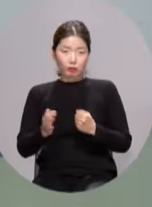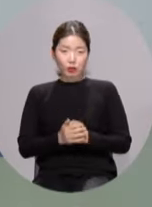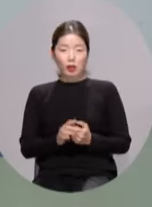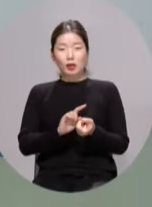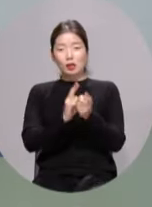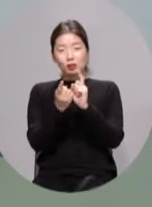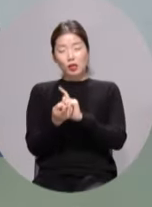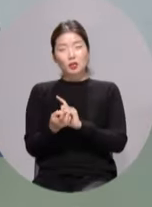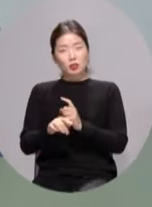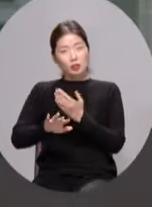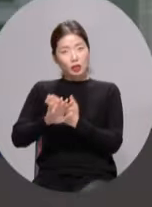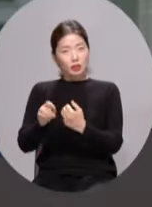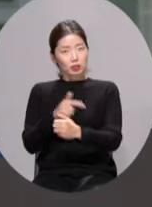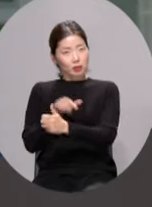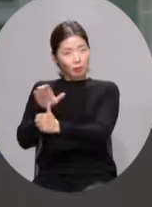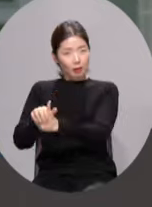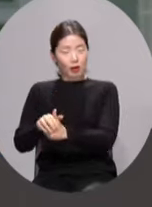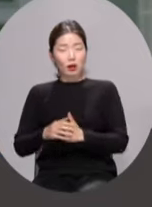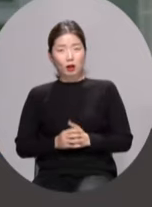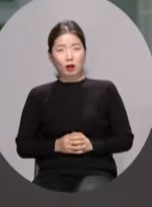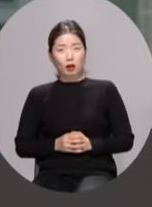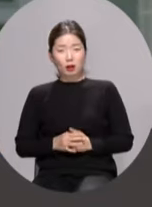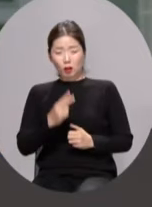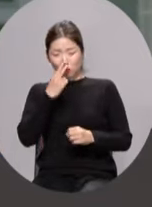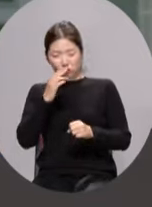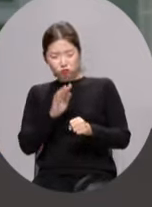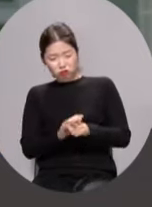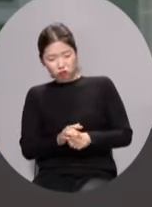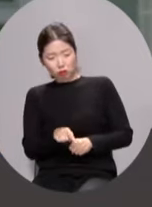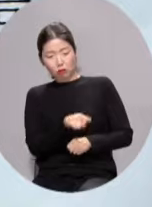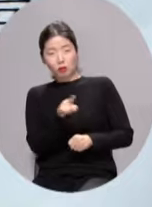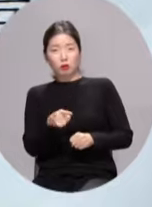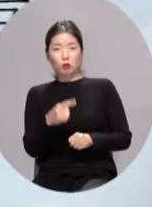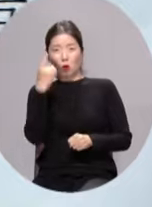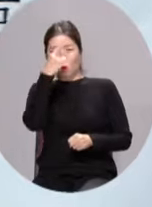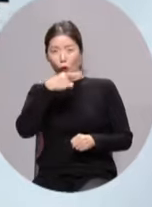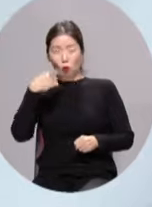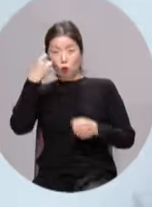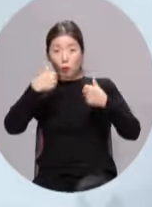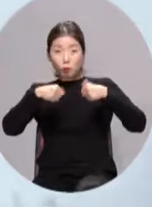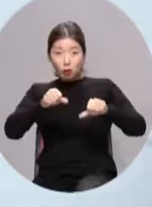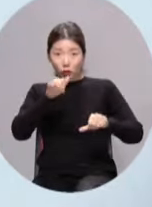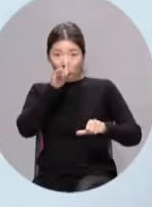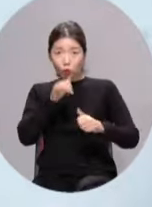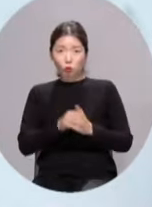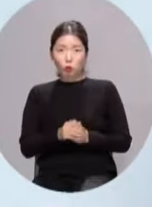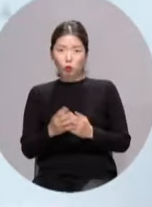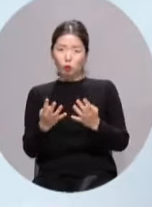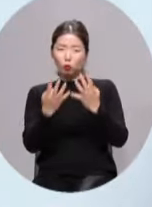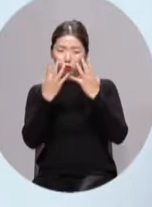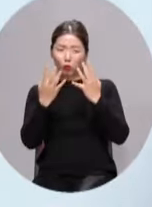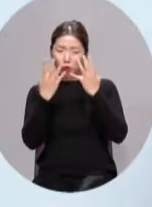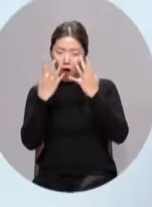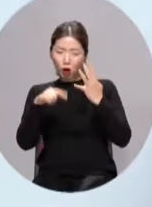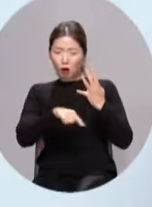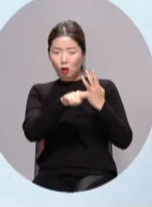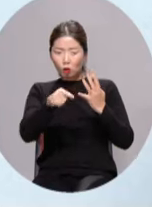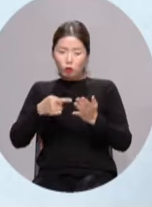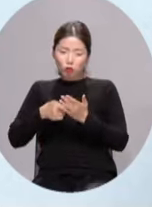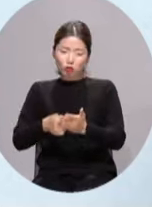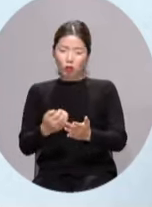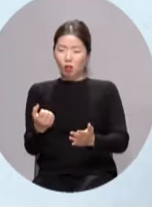대로가 사 어이없는 폭력 행위로 조합의 명예를 실추한 데다 구속 재판으로 조합의